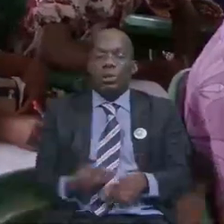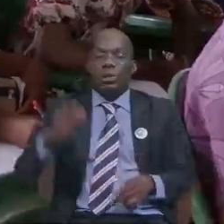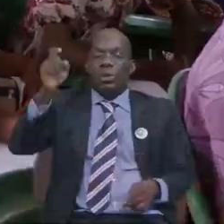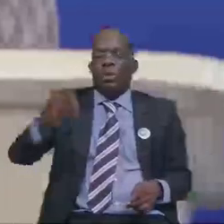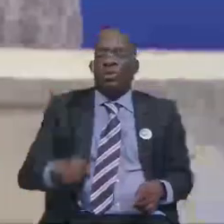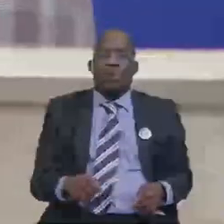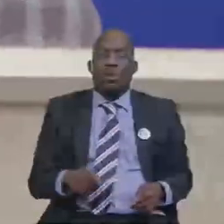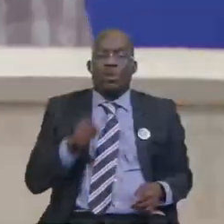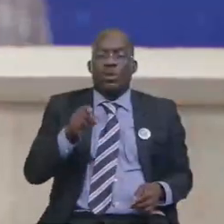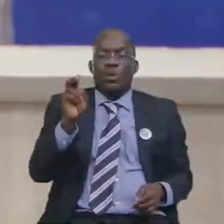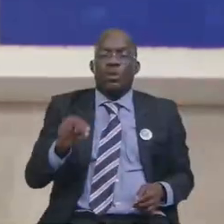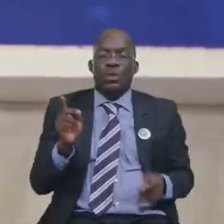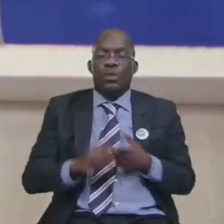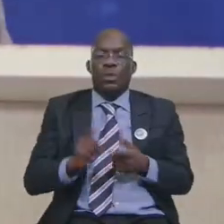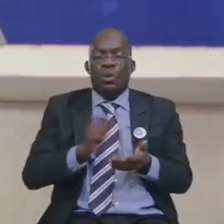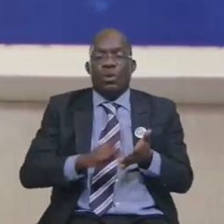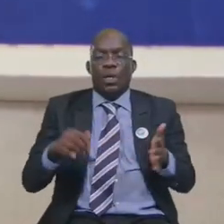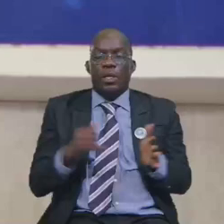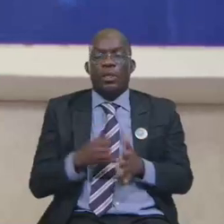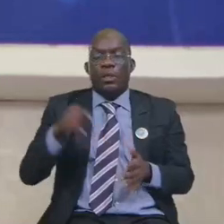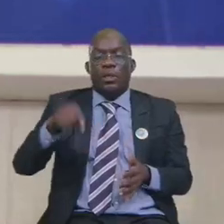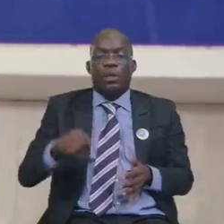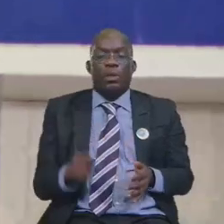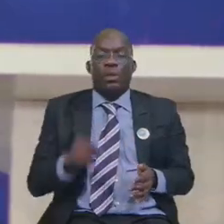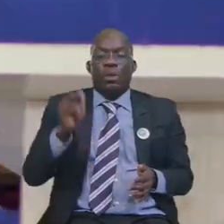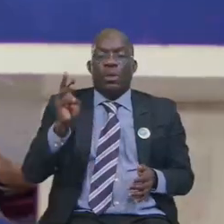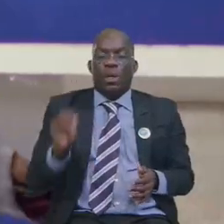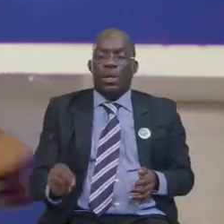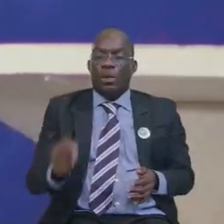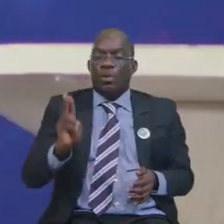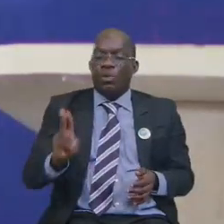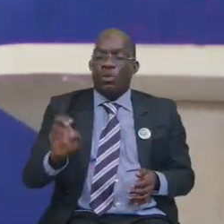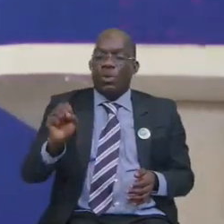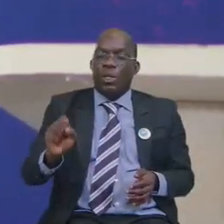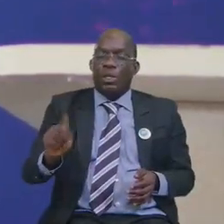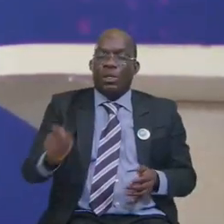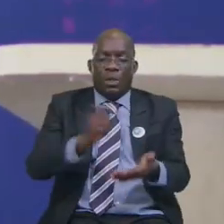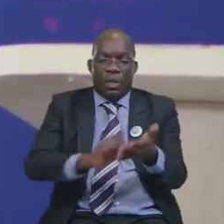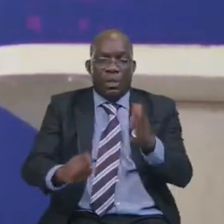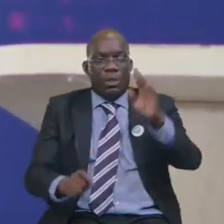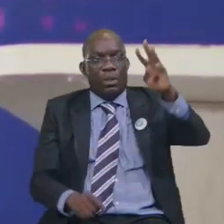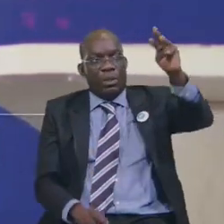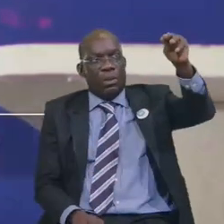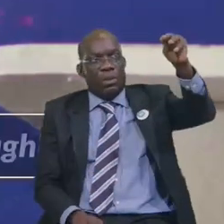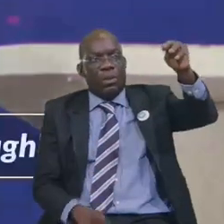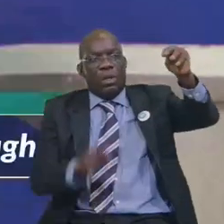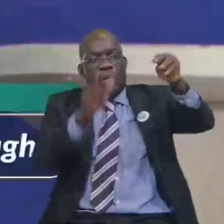ceci ce que tu dois faire premièrement minimise